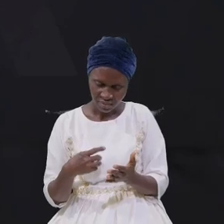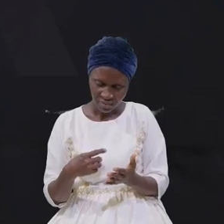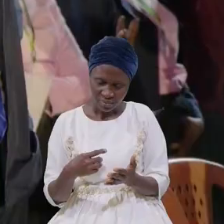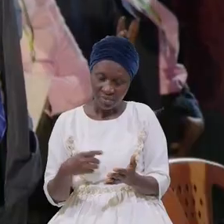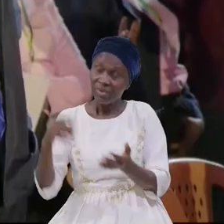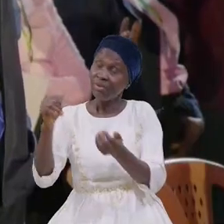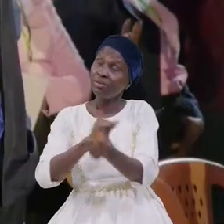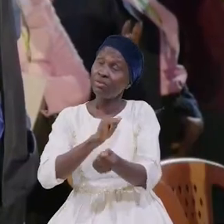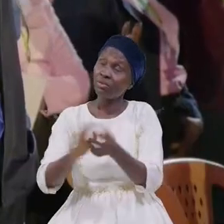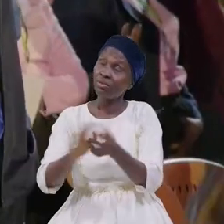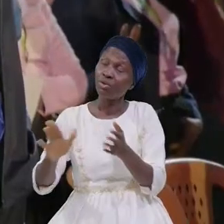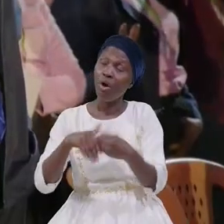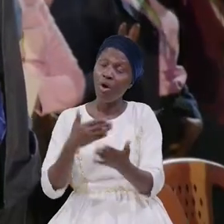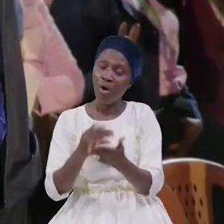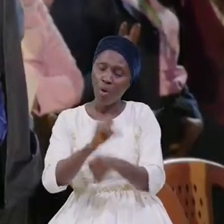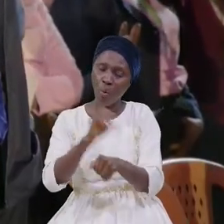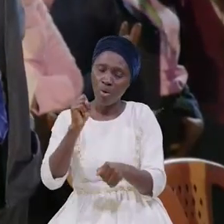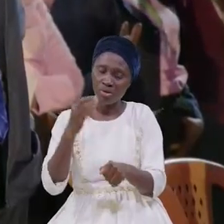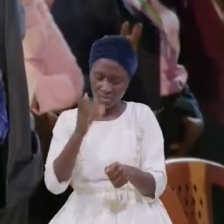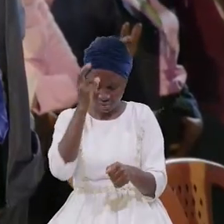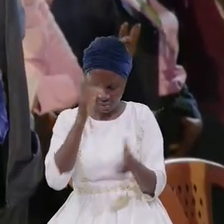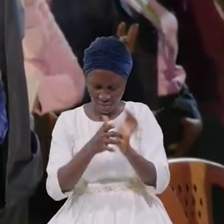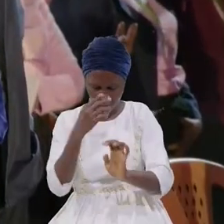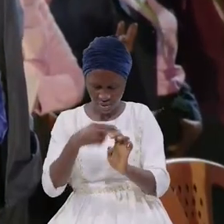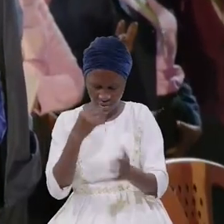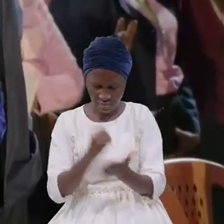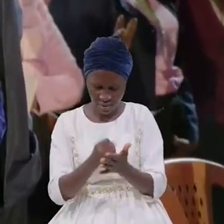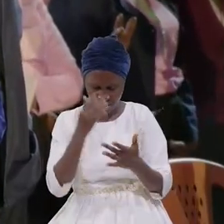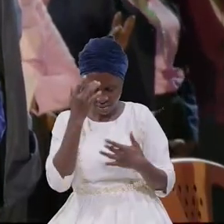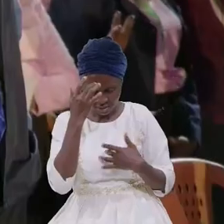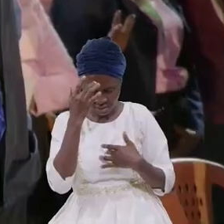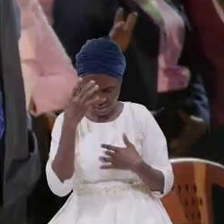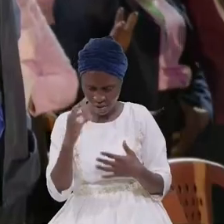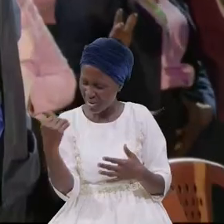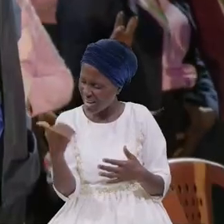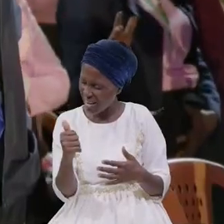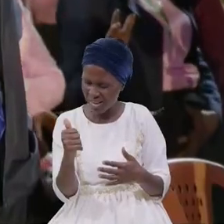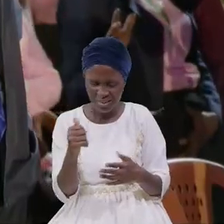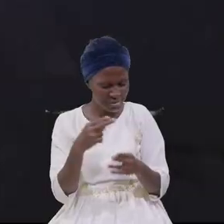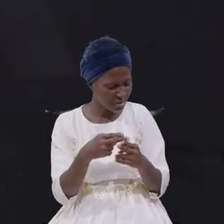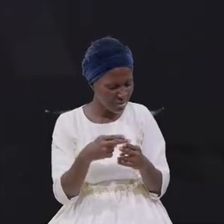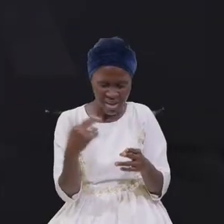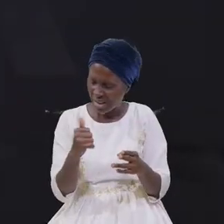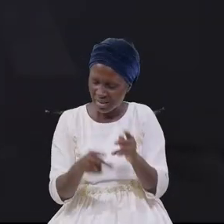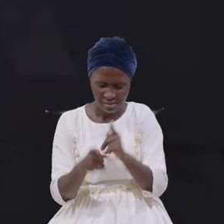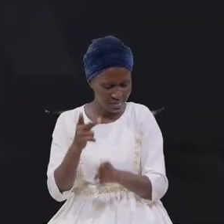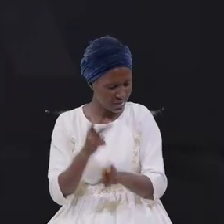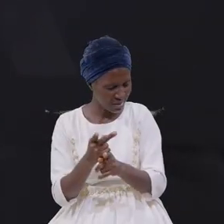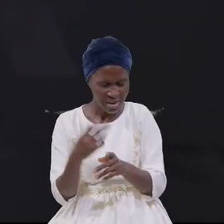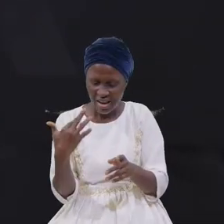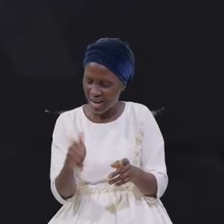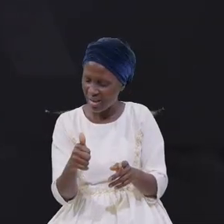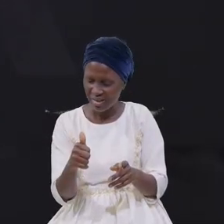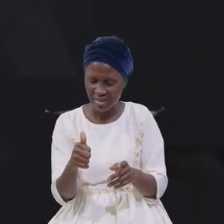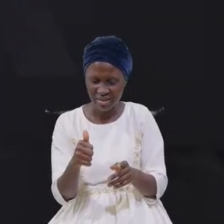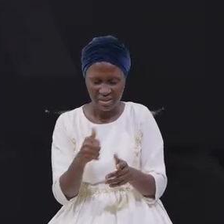Détruis toutes les œuvres du diable. Les maladies de tout genre, de tout nom,